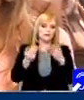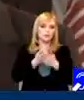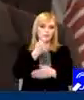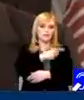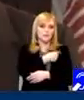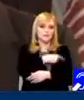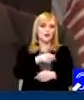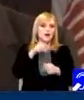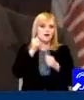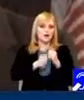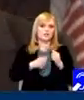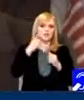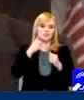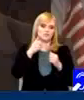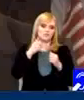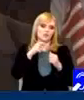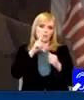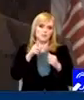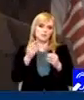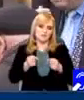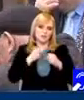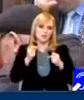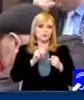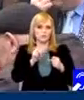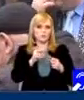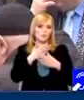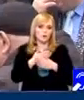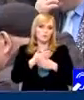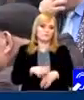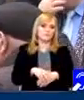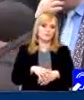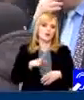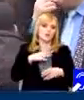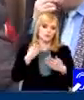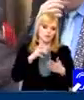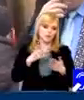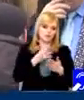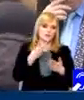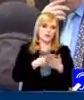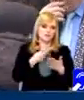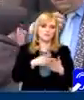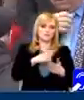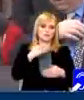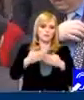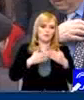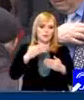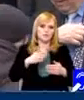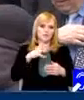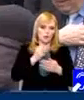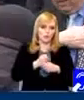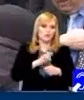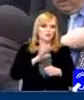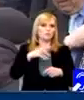zi ca cetățenii să simtă măcar un pic mai bine. Încă o dată s-au demonstrat că am trecut la pași concret, deja de la numai declarații de vorbe, dar trecut la